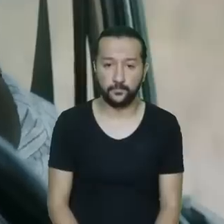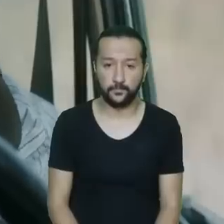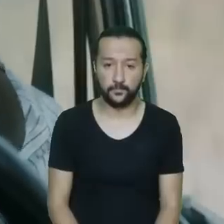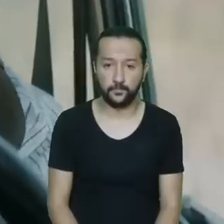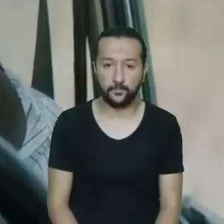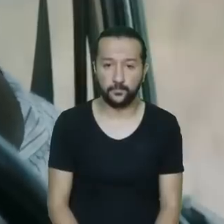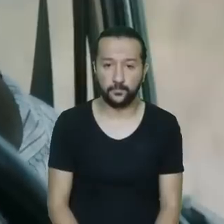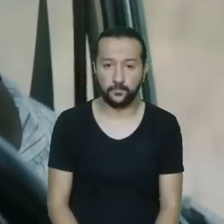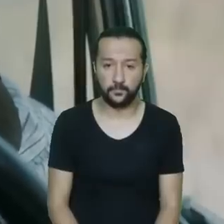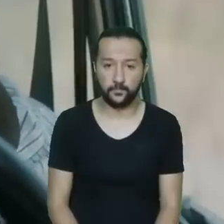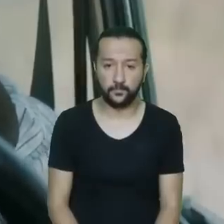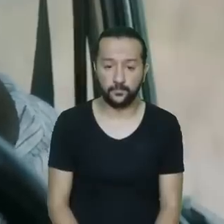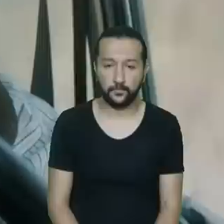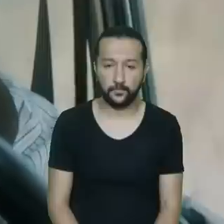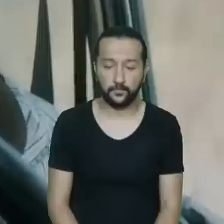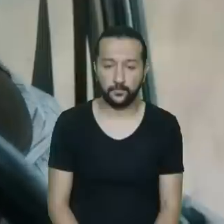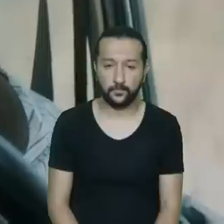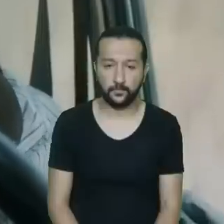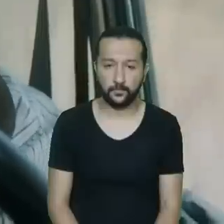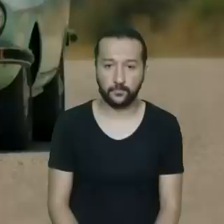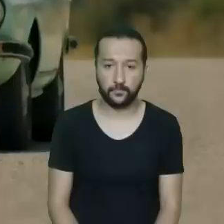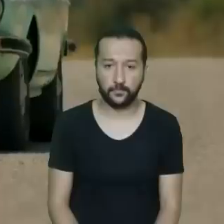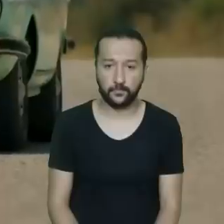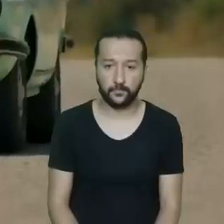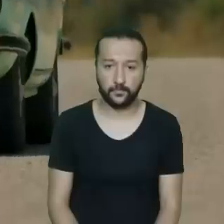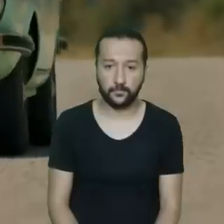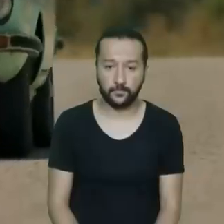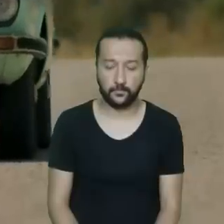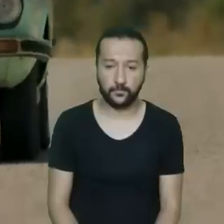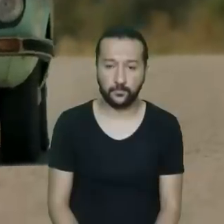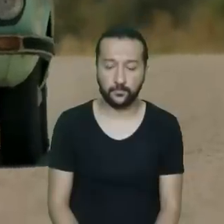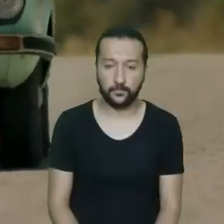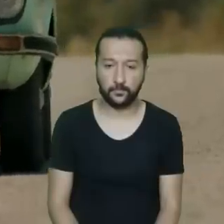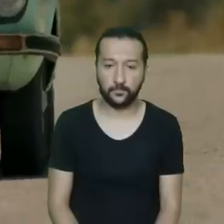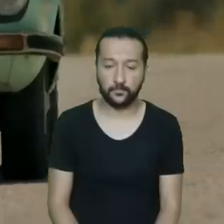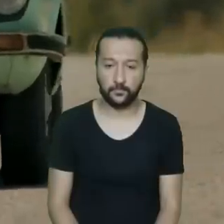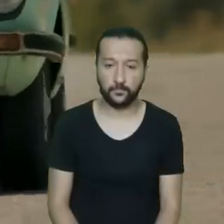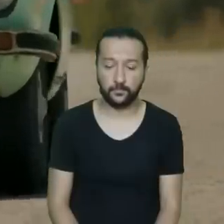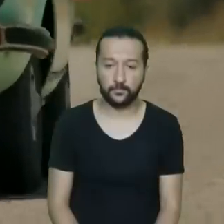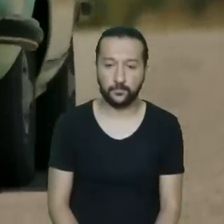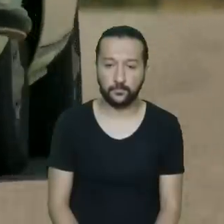Ağlamaklı indirdi bakışlarını. Hicabi acı oturmuş gözleriyle tekrar çalıştırdı arabayı.